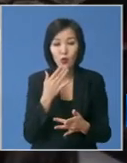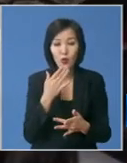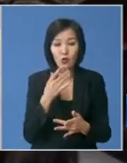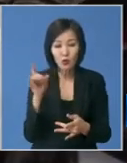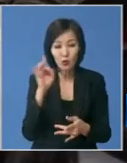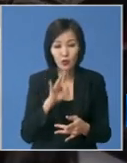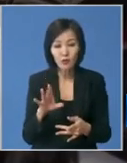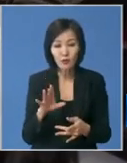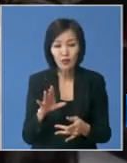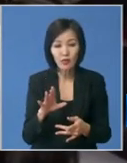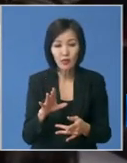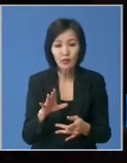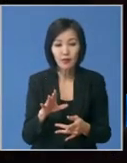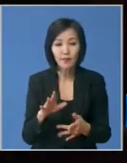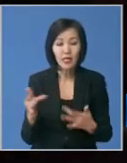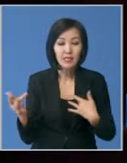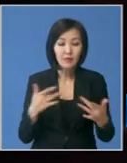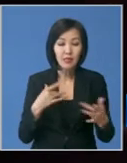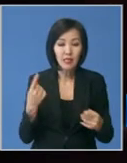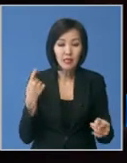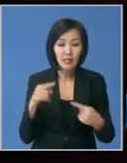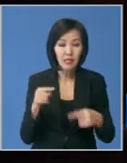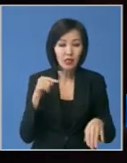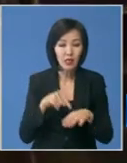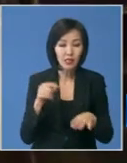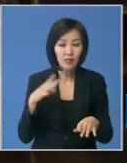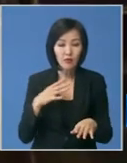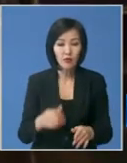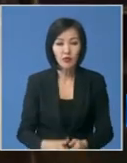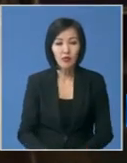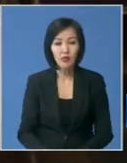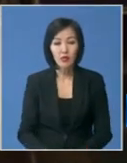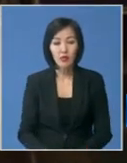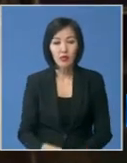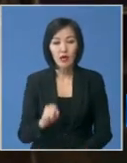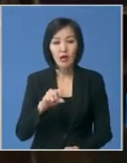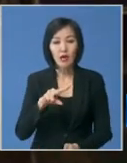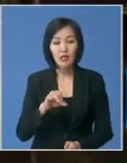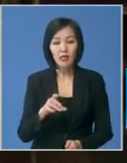кесті. Бұл тарихи спектакль көрермендерді ерекше әсерге бөледі. Алаш